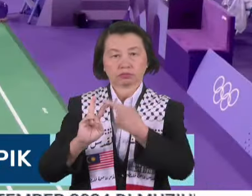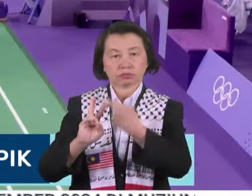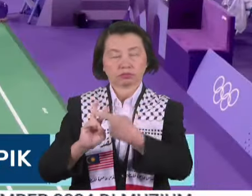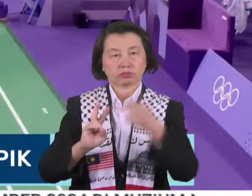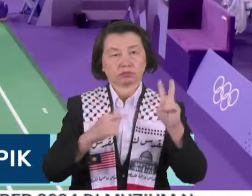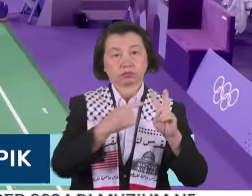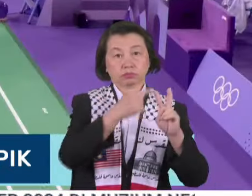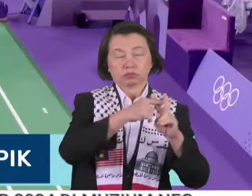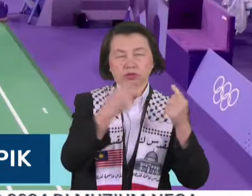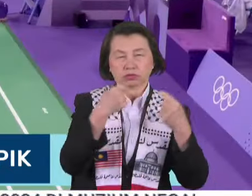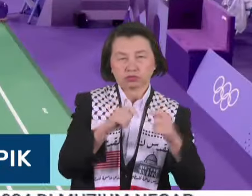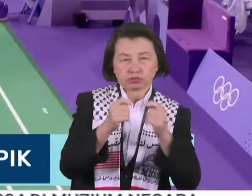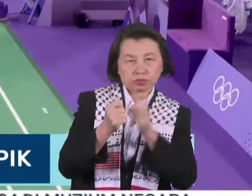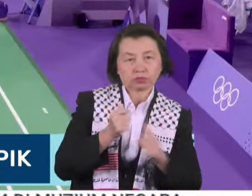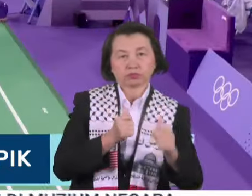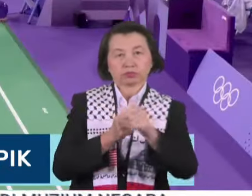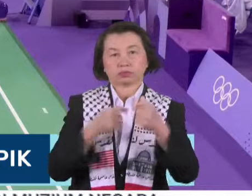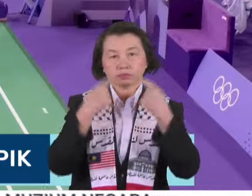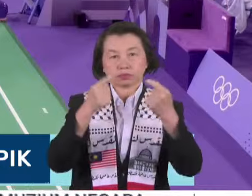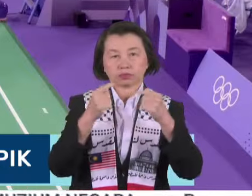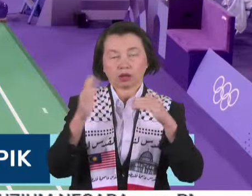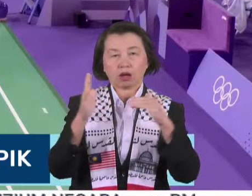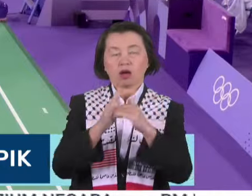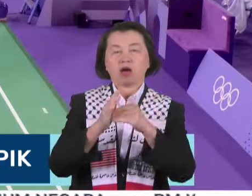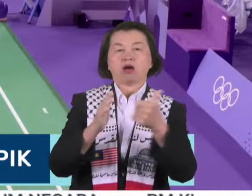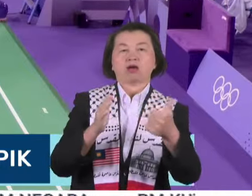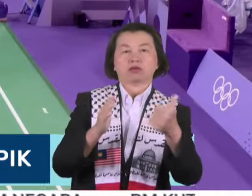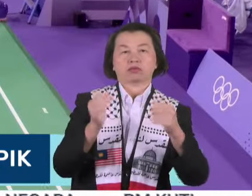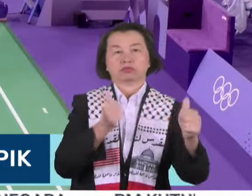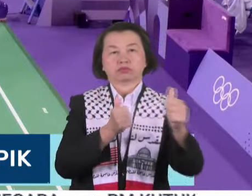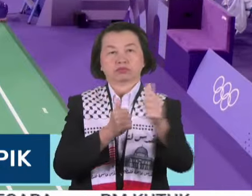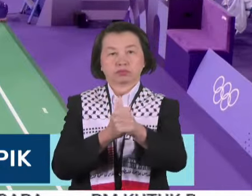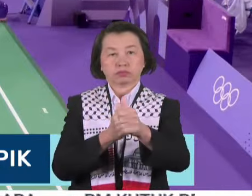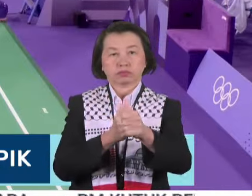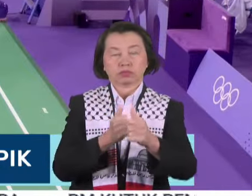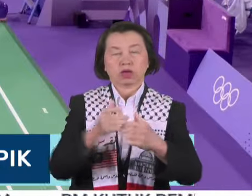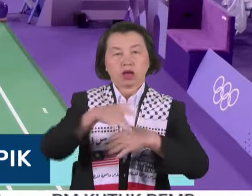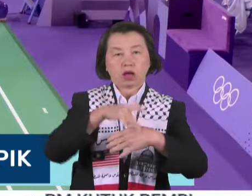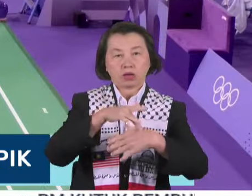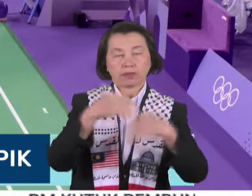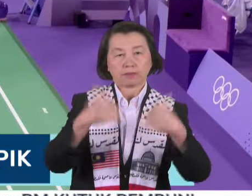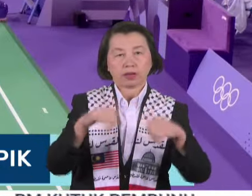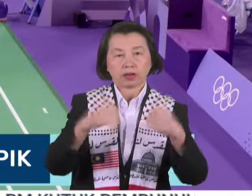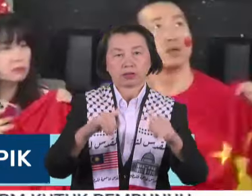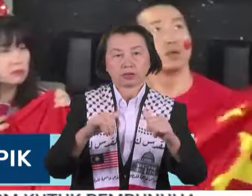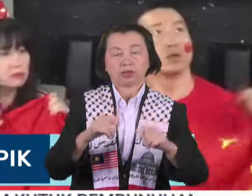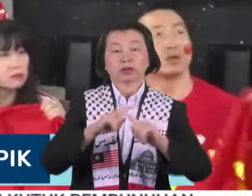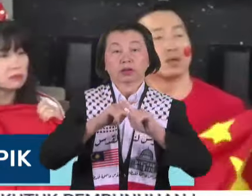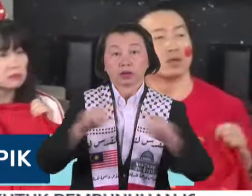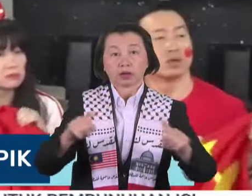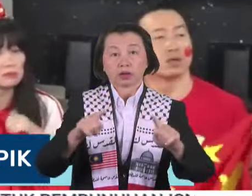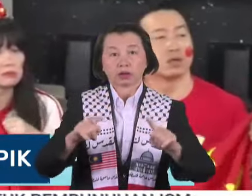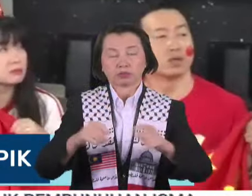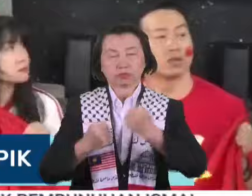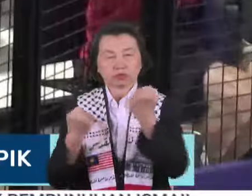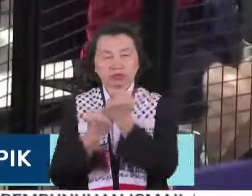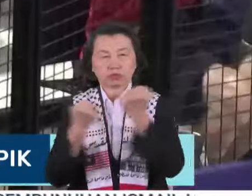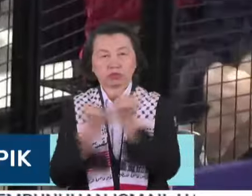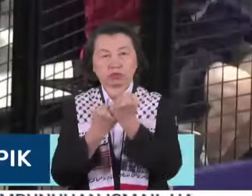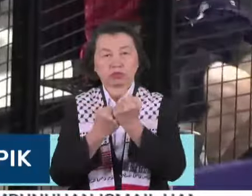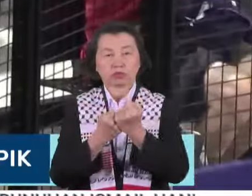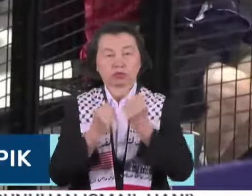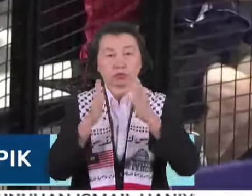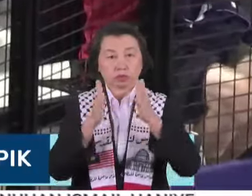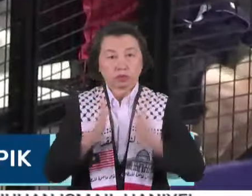Yong Hyeong cuba bangkit dan berjaya menyekat penguasaan bergu negara di awal permainan. Namun, sorakan dan sokongan padu